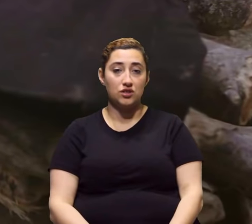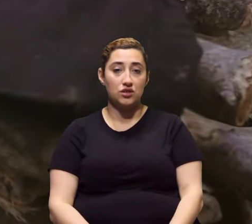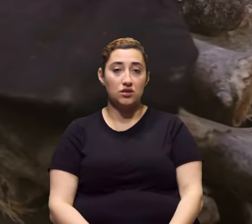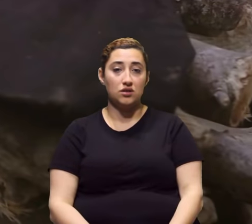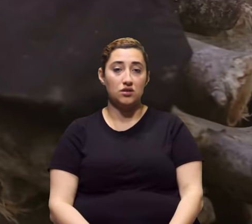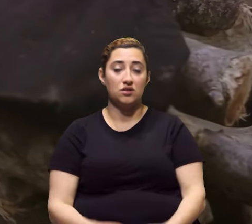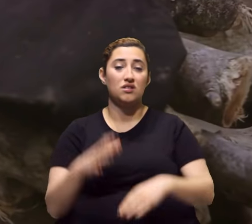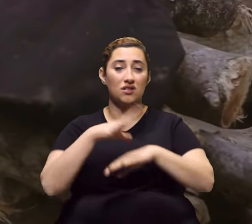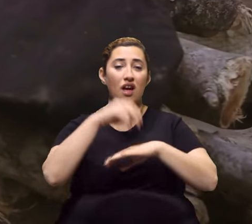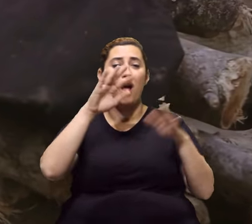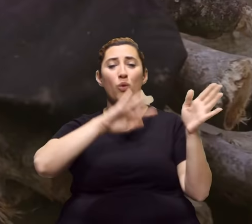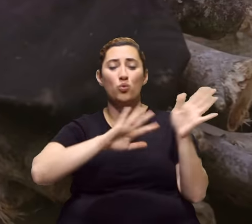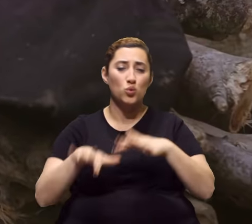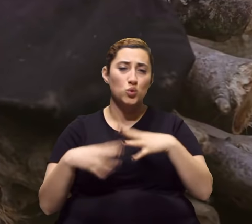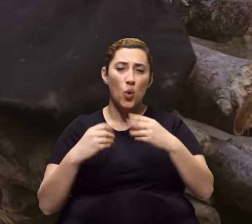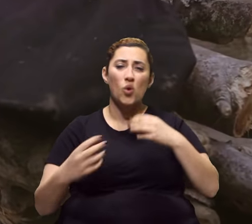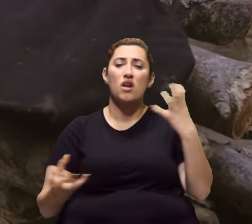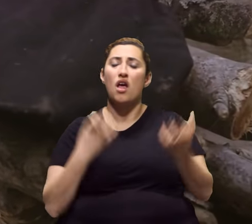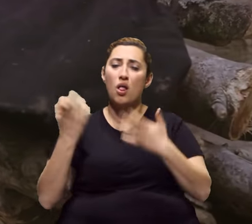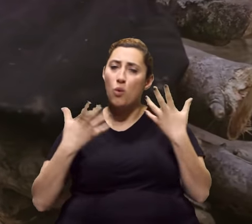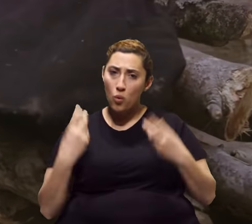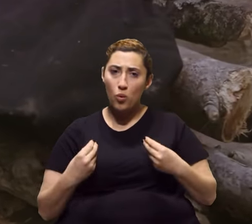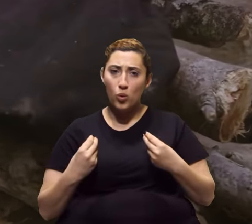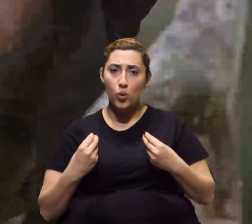Dağ düşer küleyler.